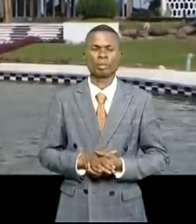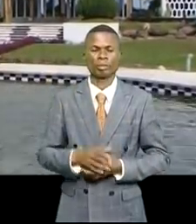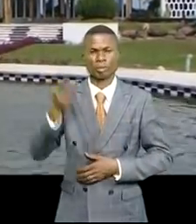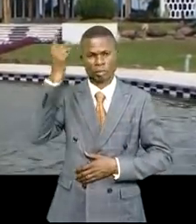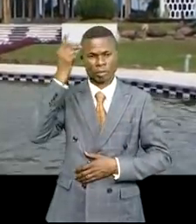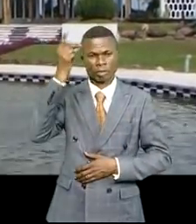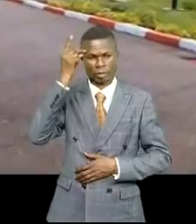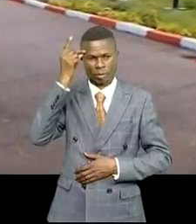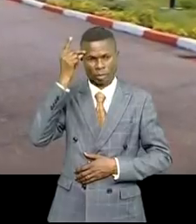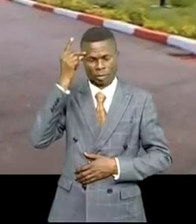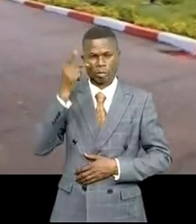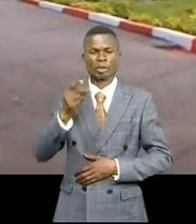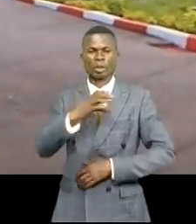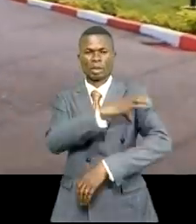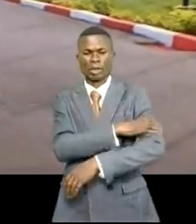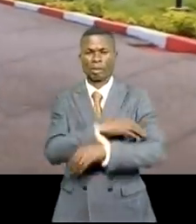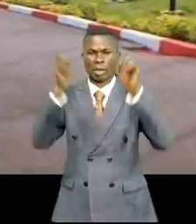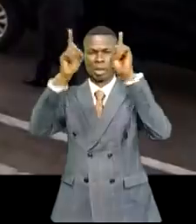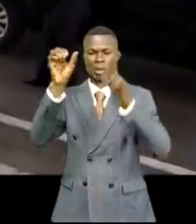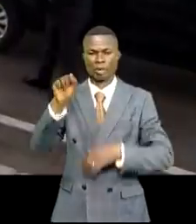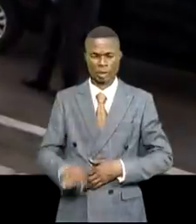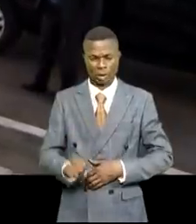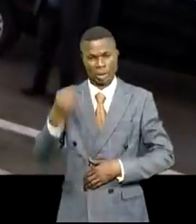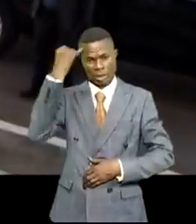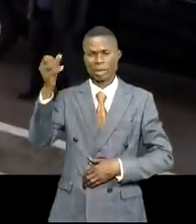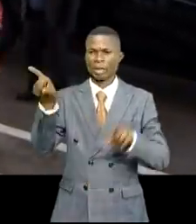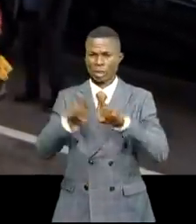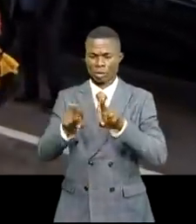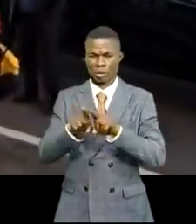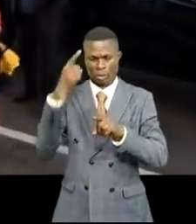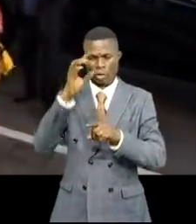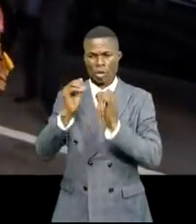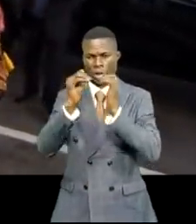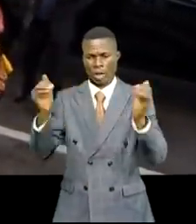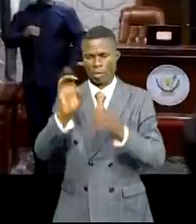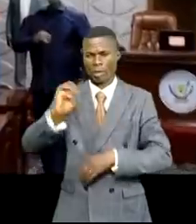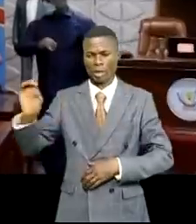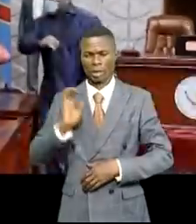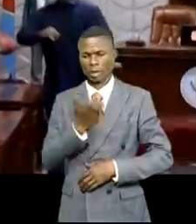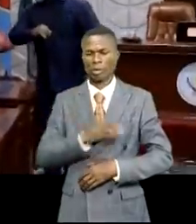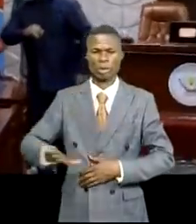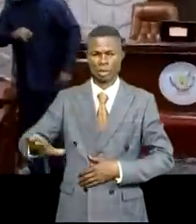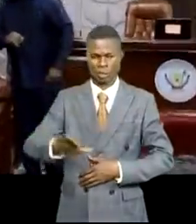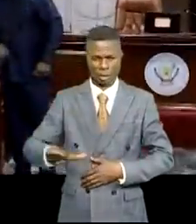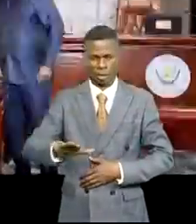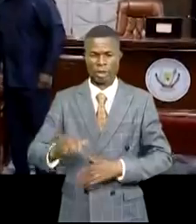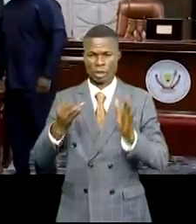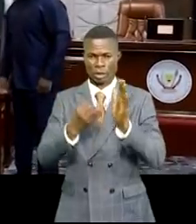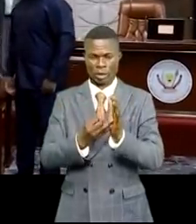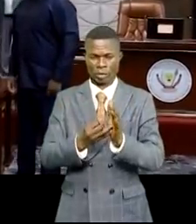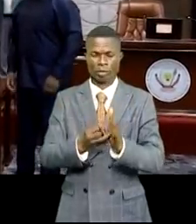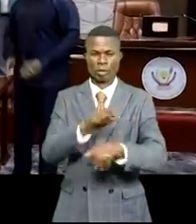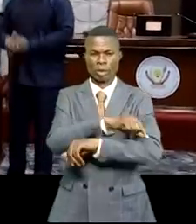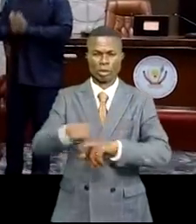Kinshasa et Pretoria ont le même entendement de la question du rétablissement de la paix dans l'est de la République démocratique du Congo. Dimanche, à la Cité de